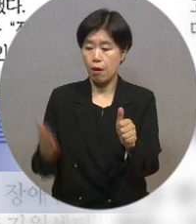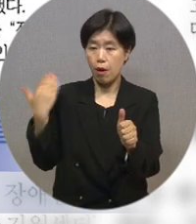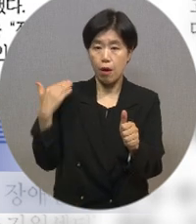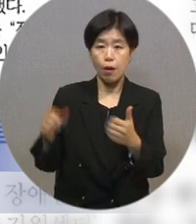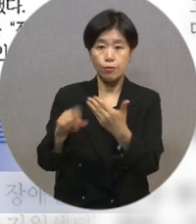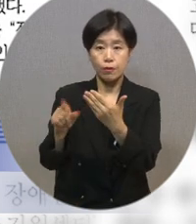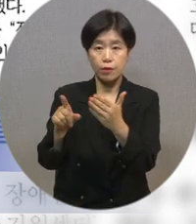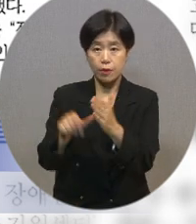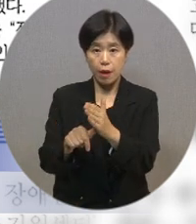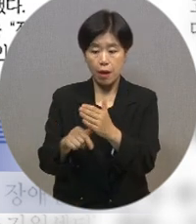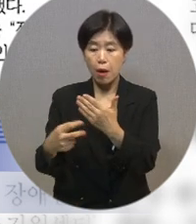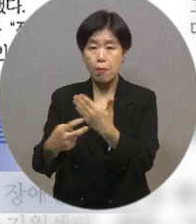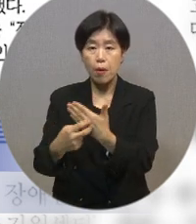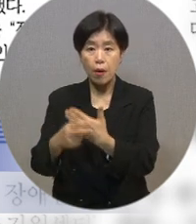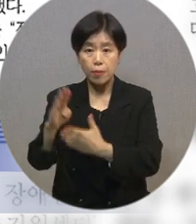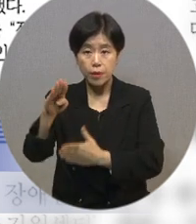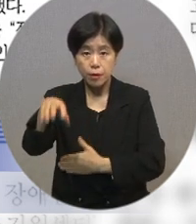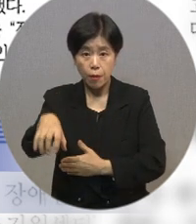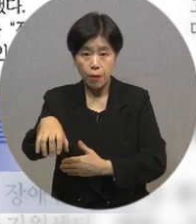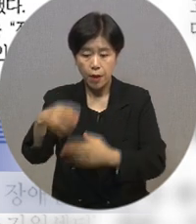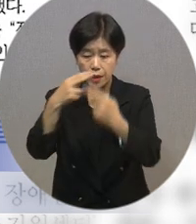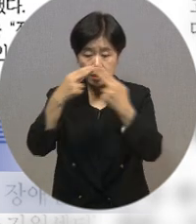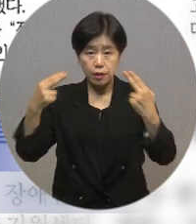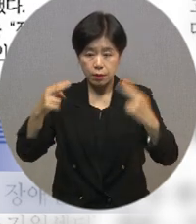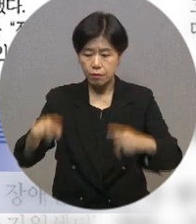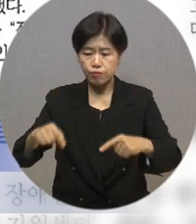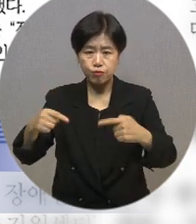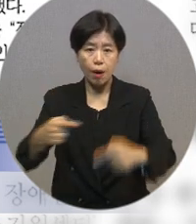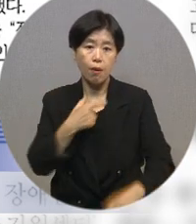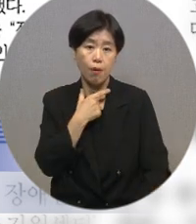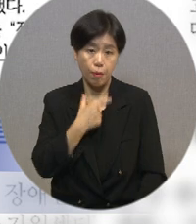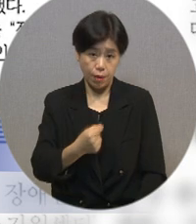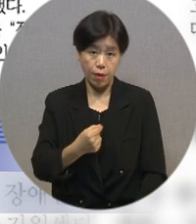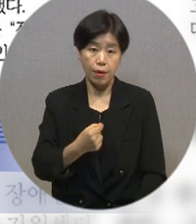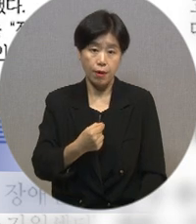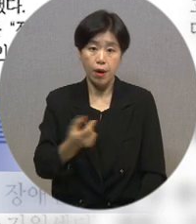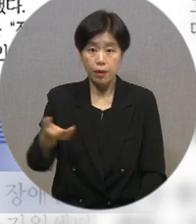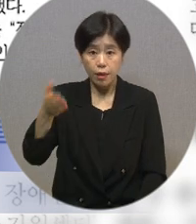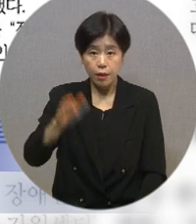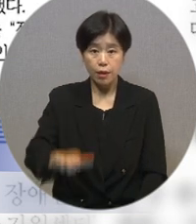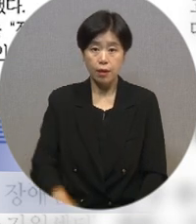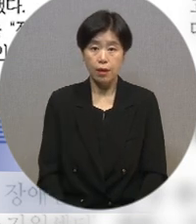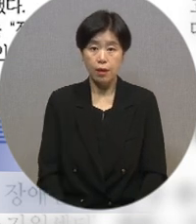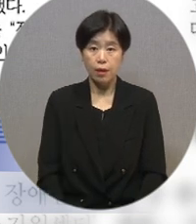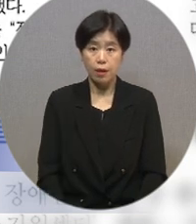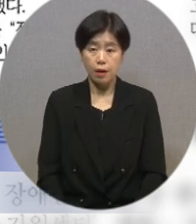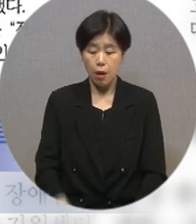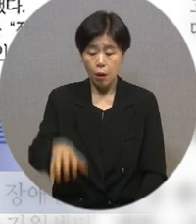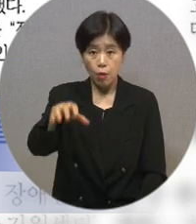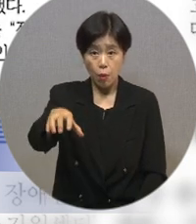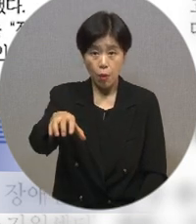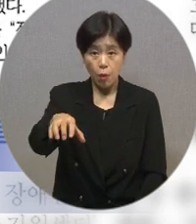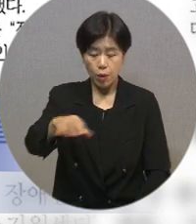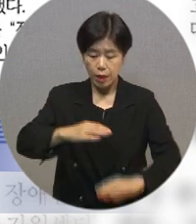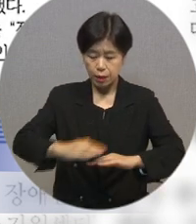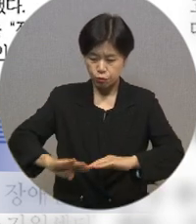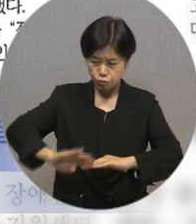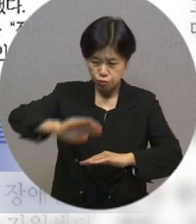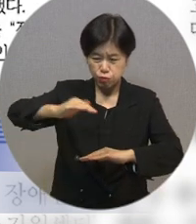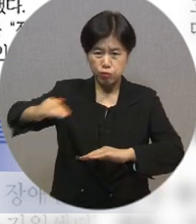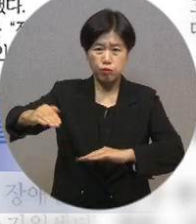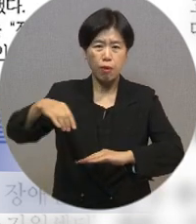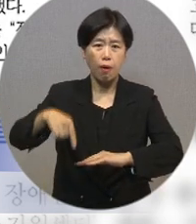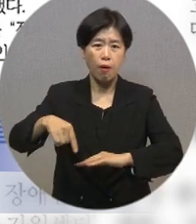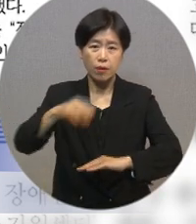9월 병원 장례시장 내부 시설인 분양실적 진입하려고 했으나 빈소 입구 바닥에